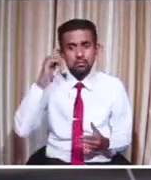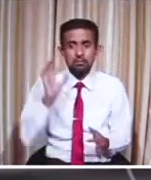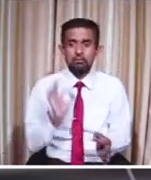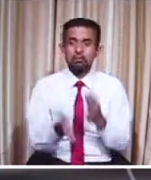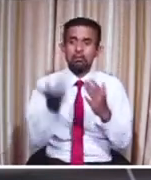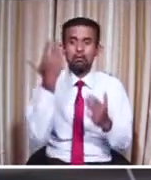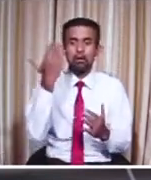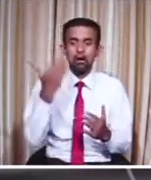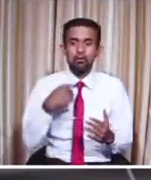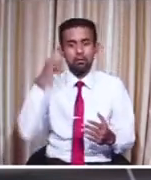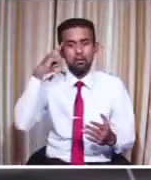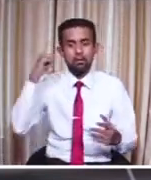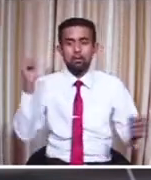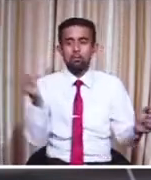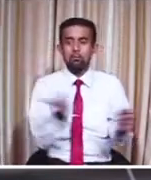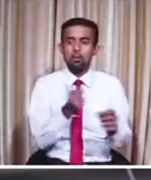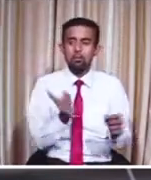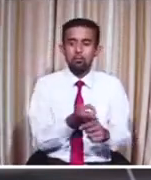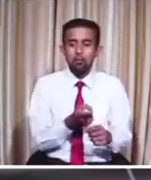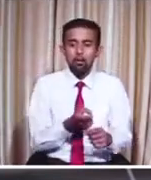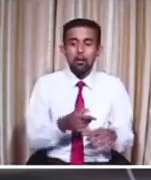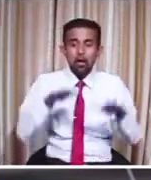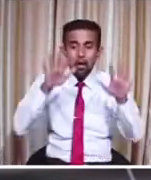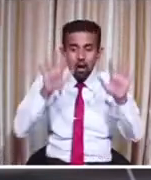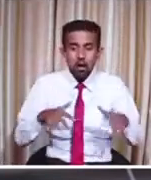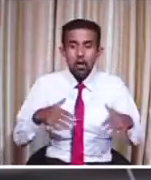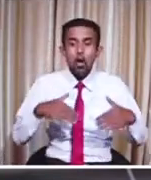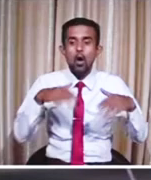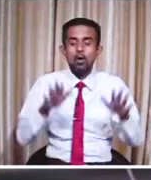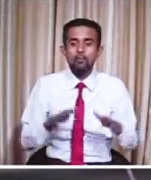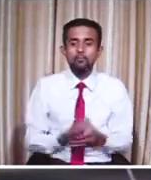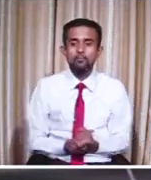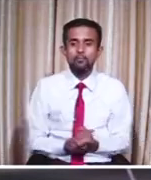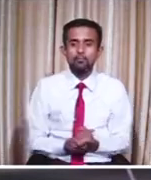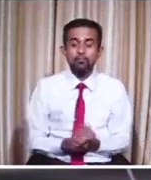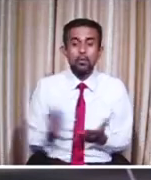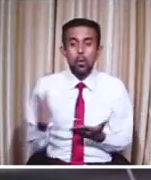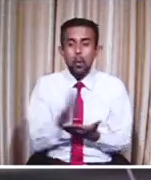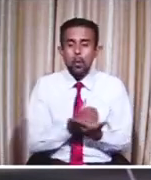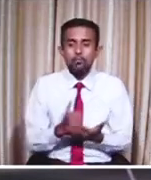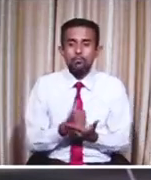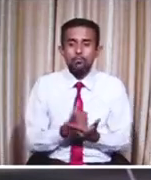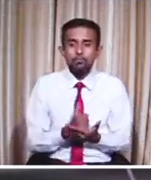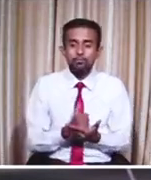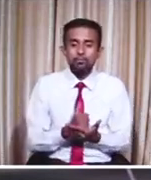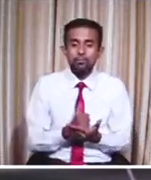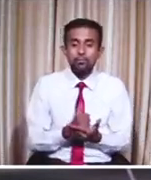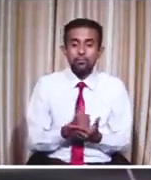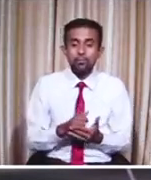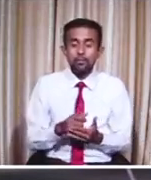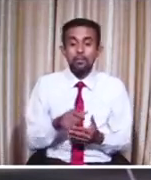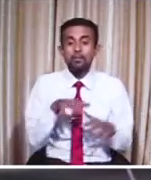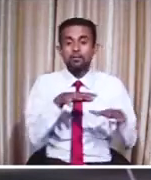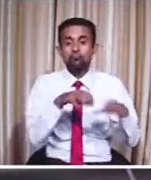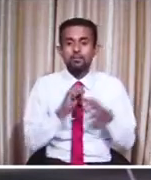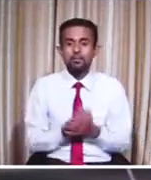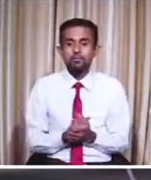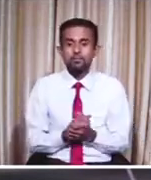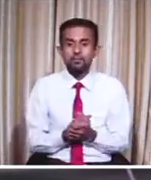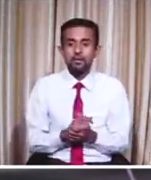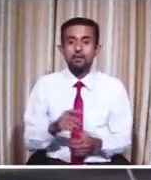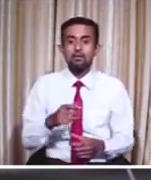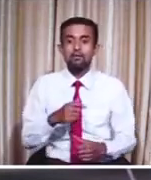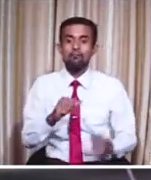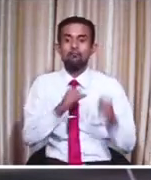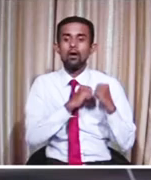tiagani, api nodana maragani. Awasani okko ke barbaran, me okko makra isisse ka kauruan nohitu minyak dengkatte. Chance kete.